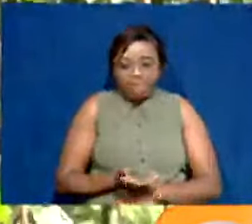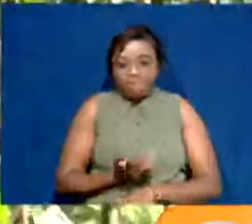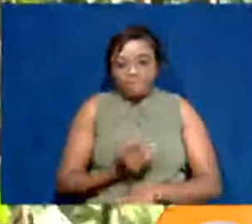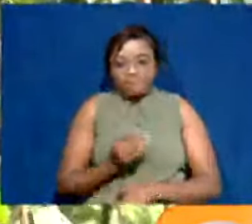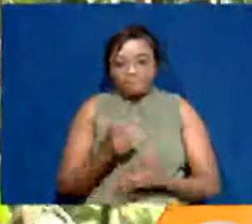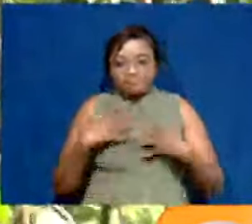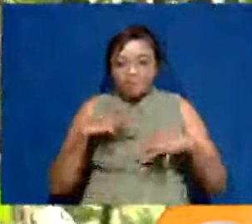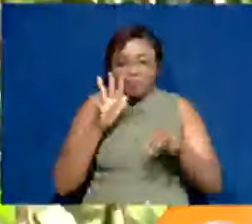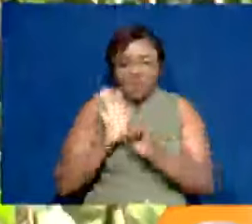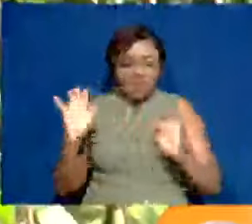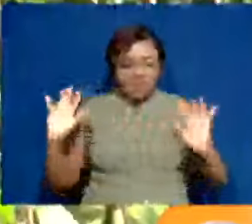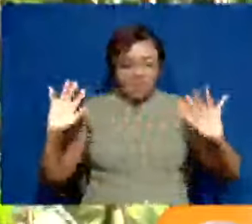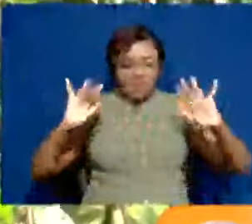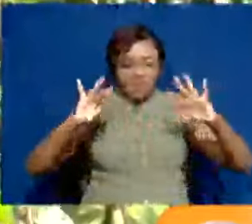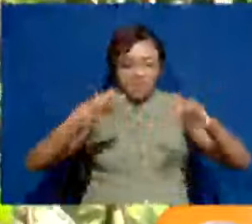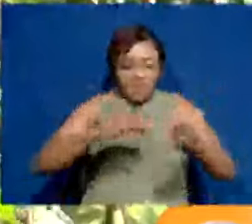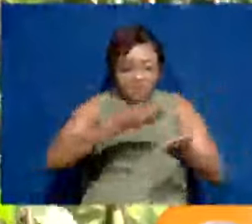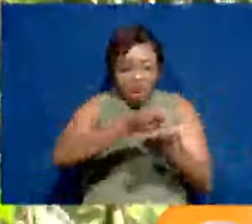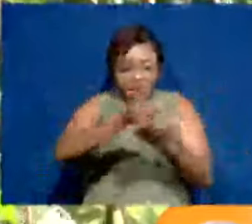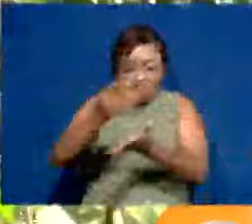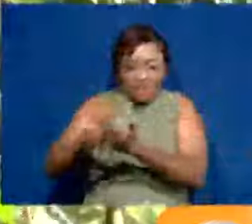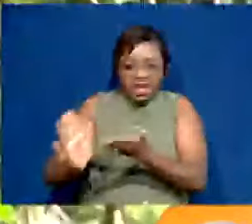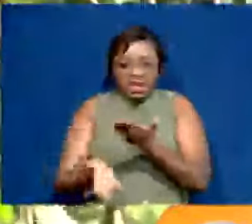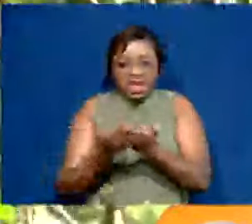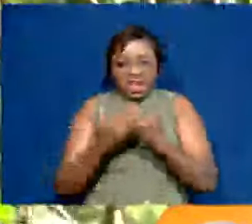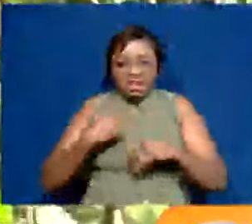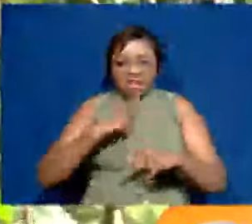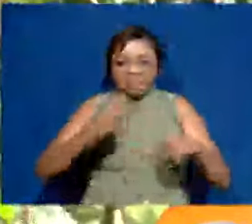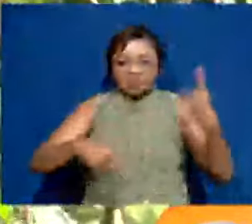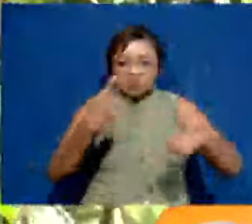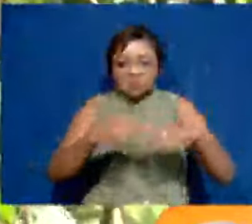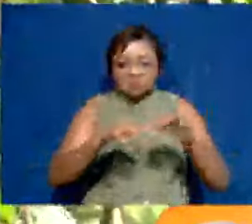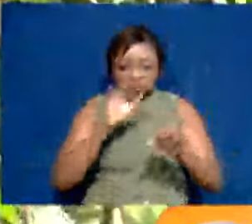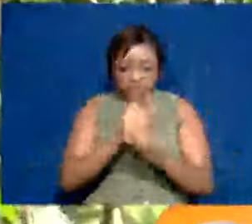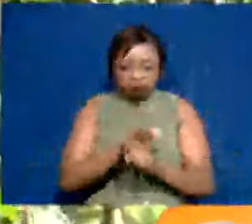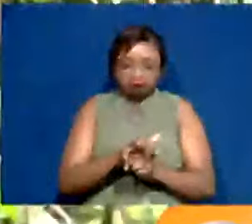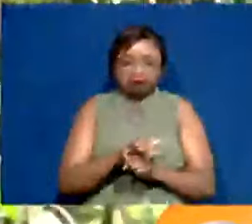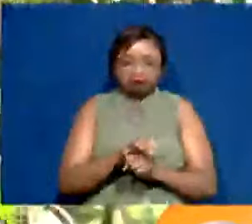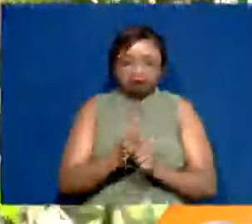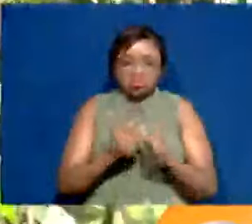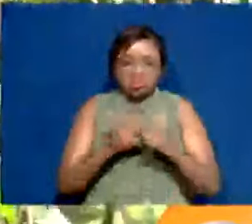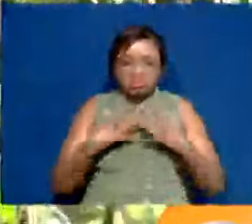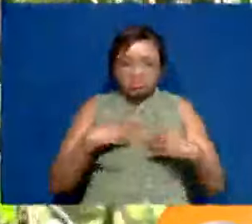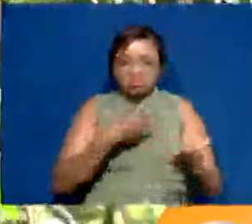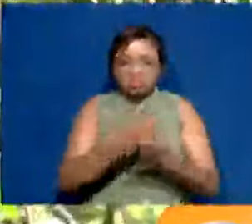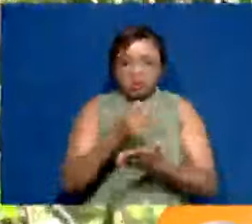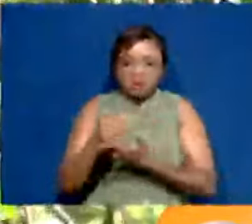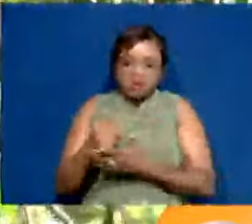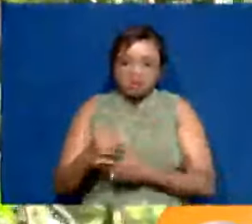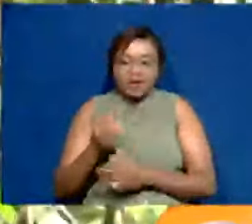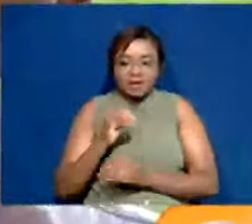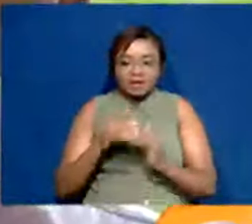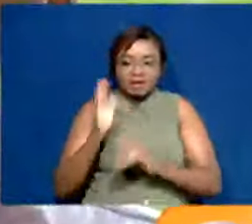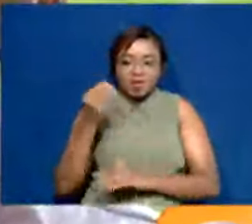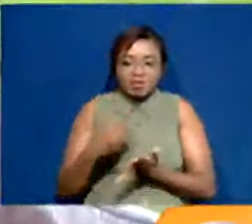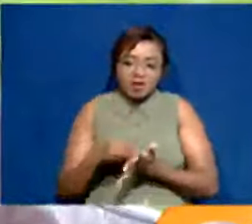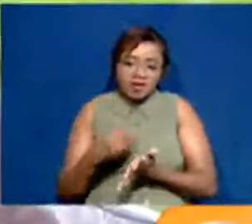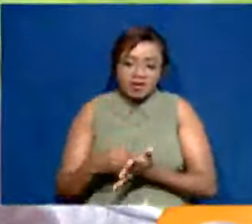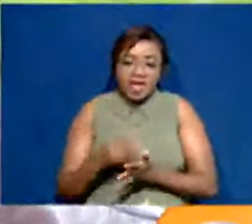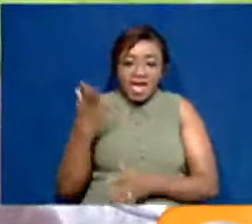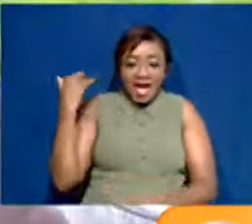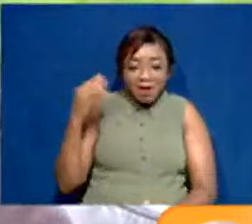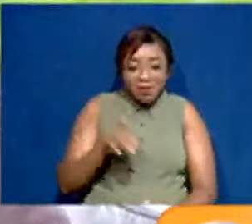wanunuzi wengi ili competition iwe juu tupate kununuliwa ngandamia mbei ya juu. Kwa kilo moja